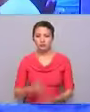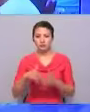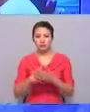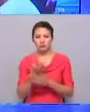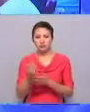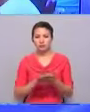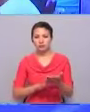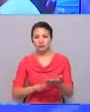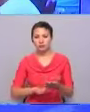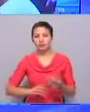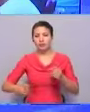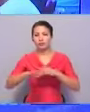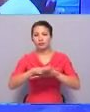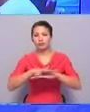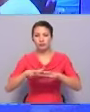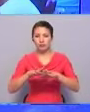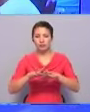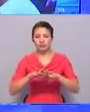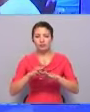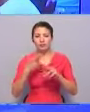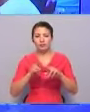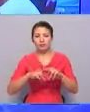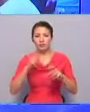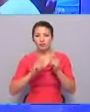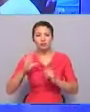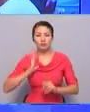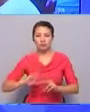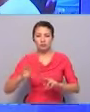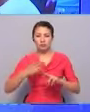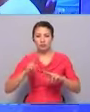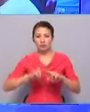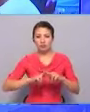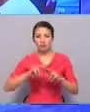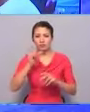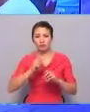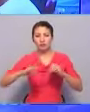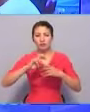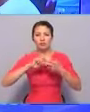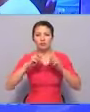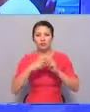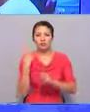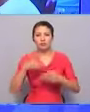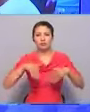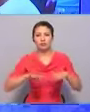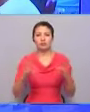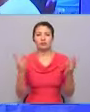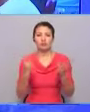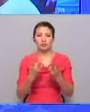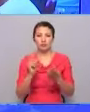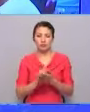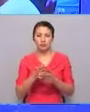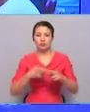Жаңалықтарымыз жалғастырамыз. Халықты сабылтқанды қою керек. Жұрттың шағымын жинайтын орындар мәселені бірден шешуге тырысуы тиіс. Нұр